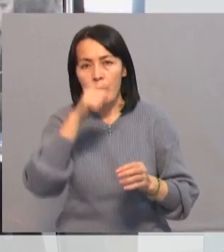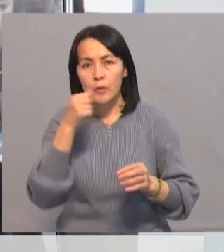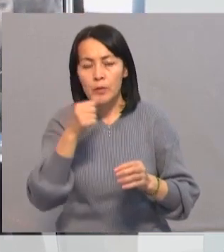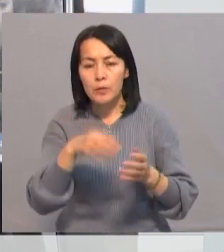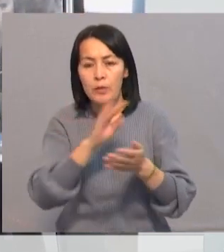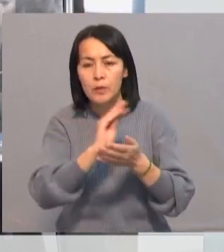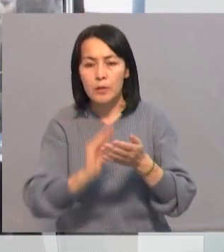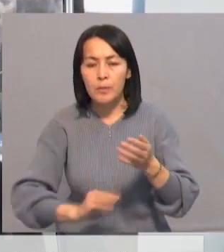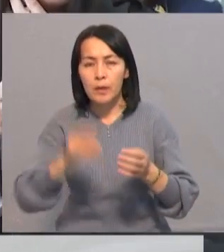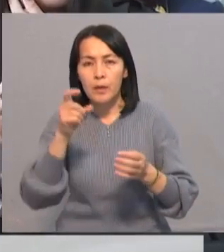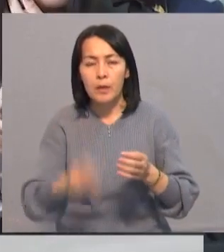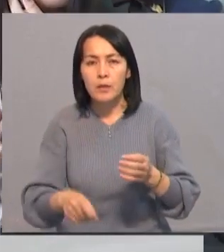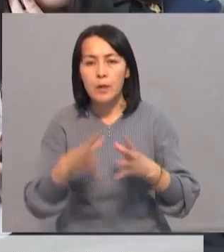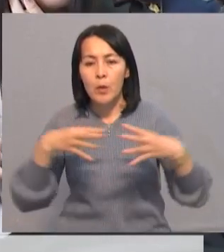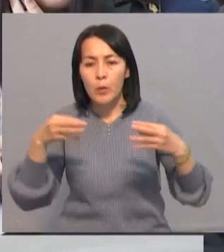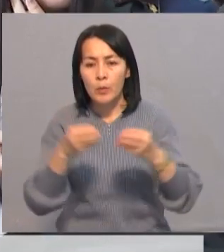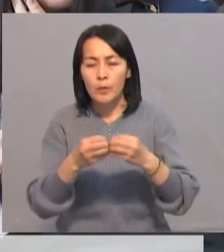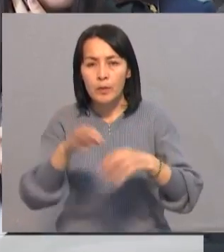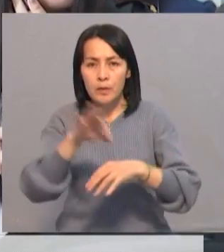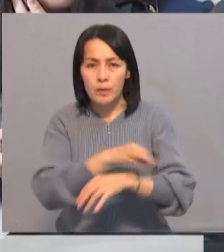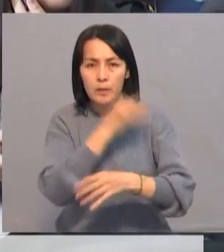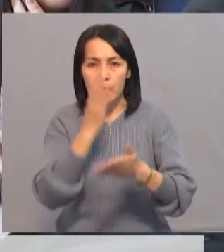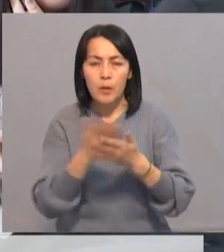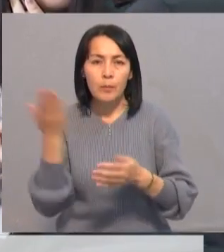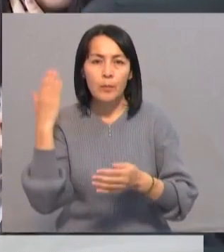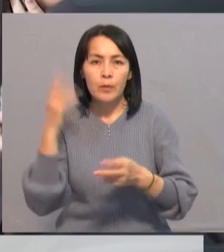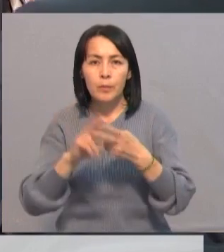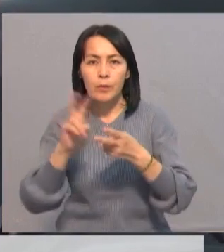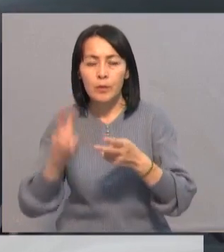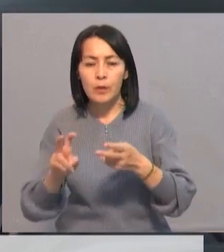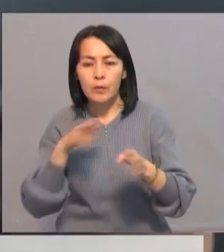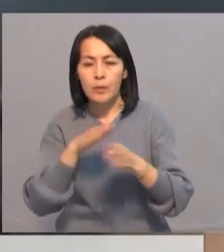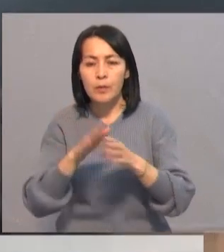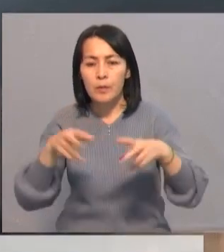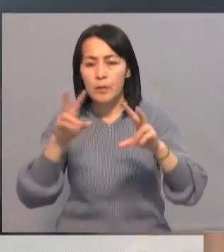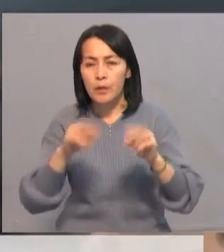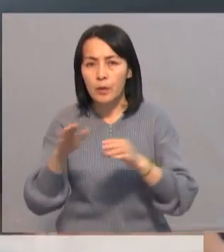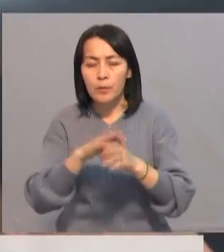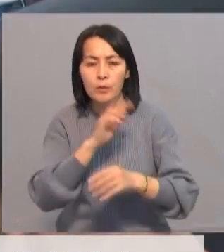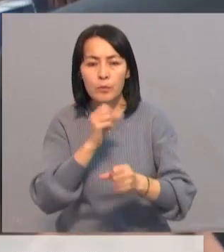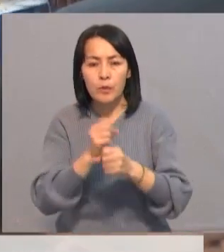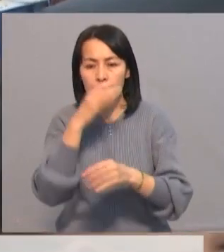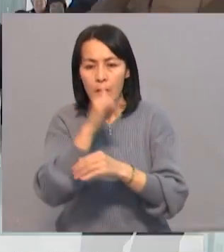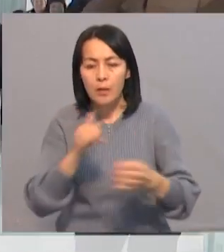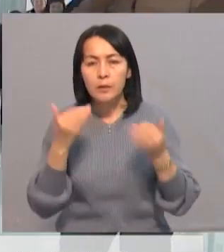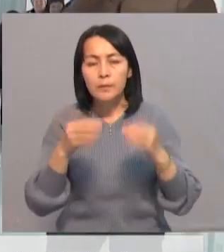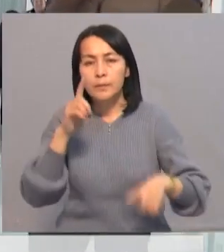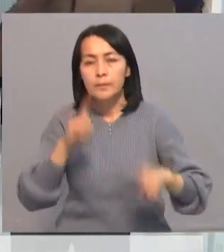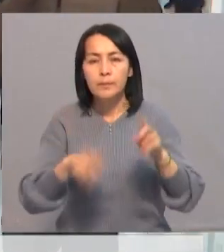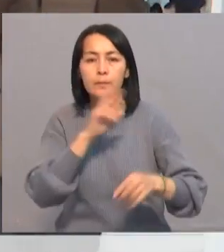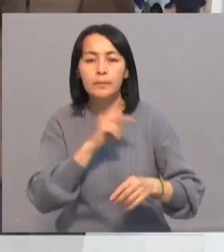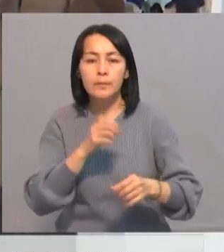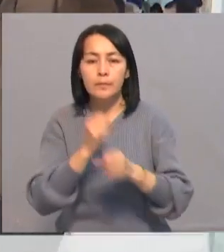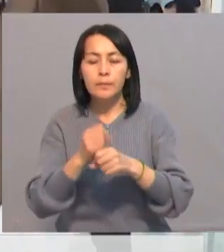пробация есебіне алынған азамат отбасылы. Бұрын сотты болған үшін мамандығы бойынша жұмысқа тұруы қиындаған. Енді ол кез келген